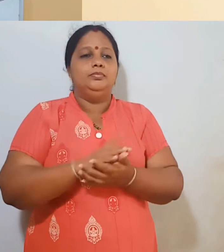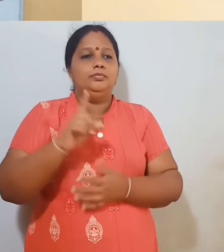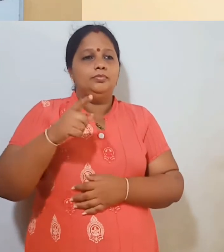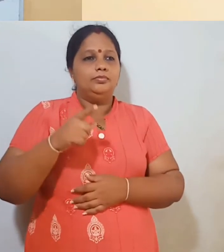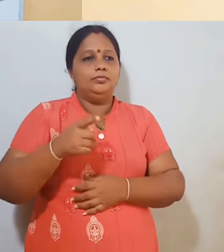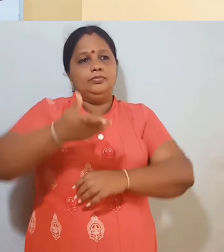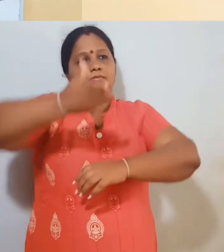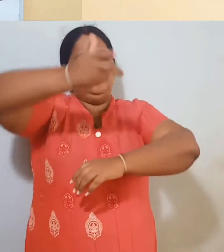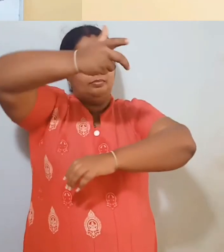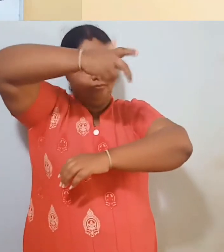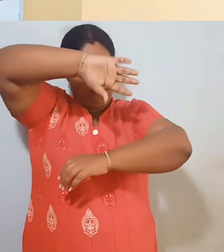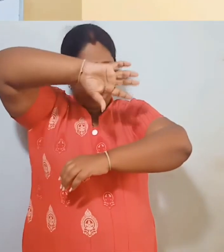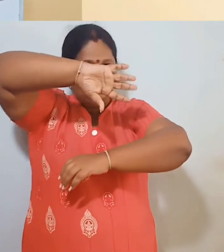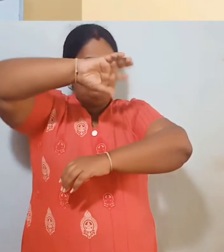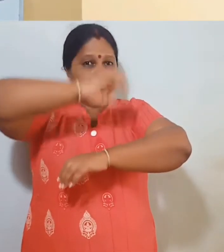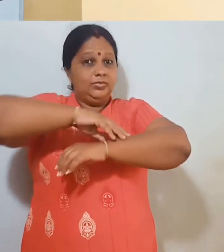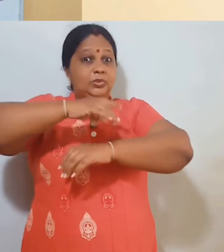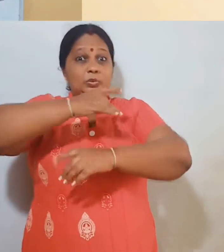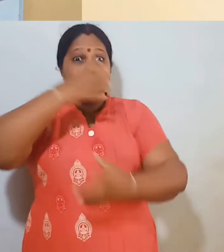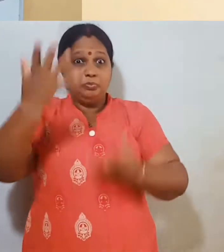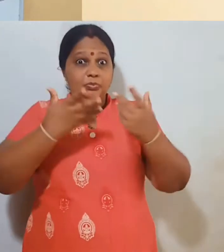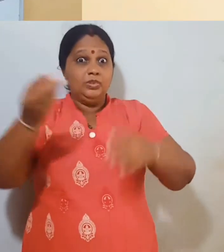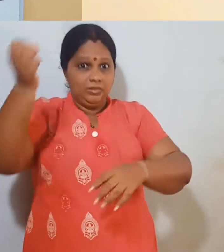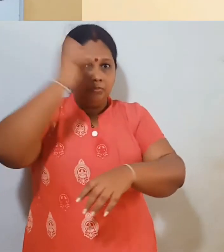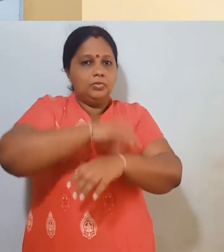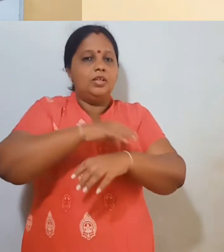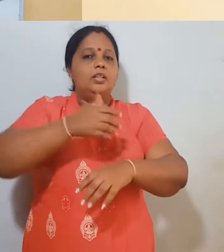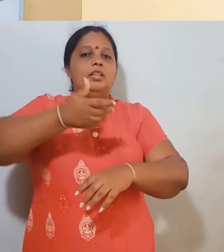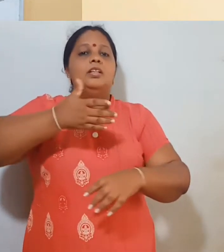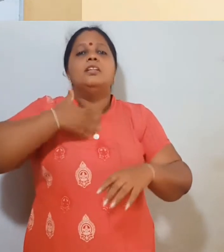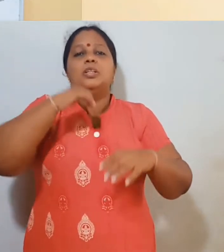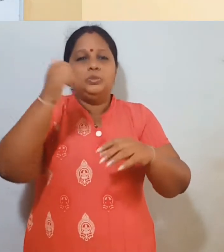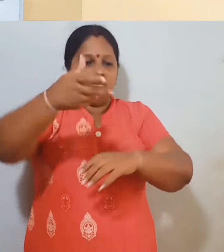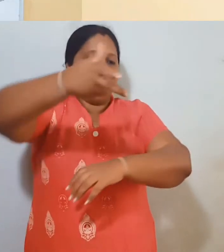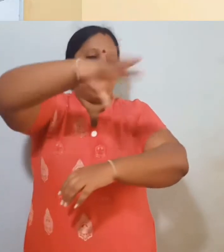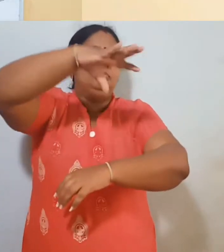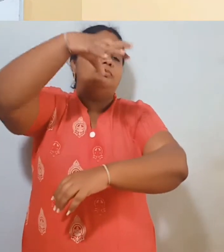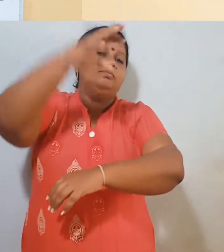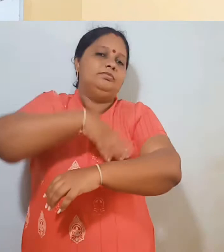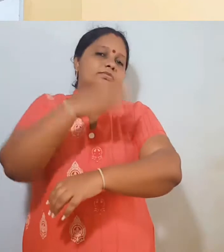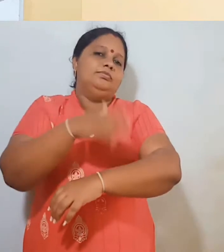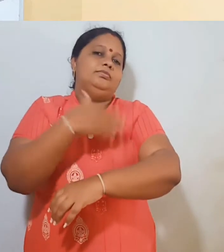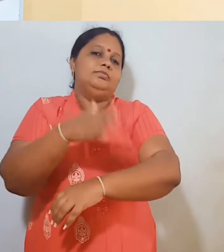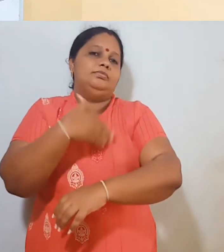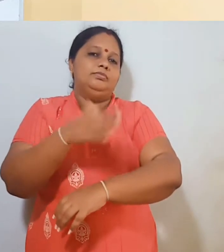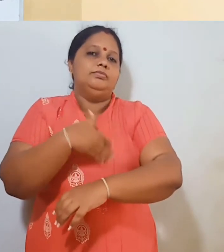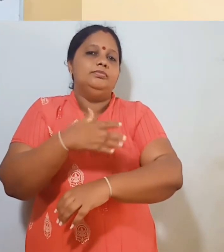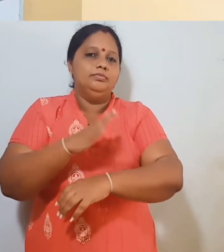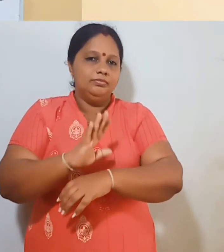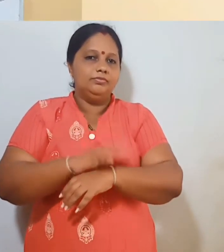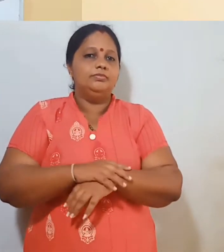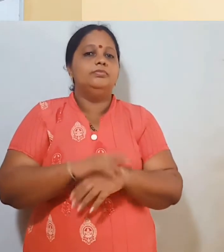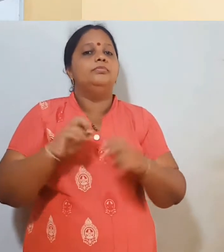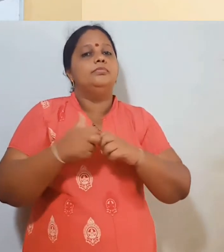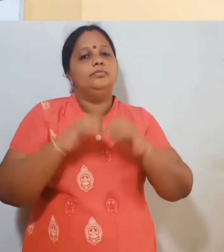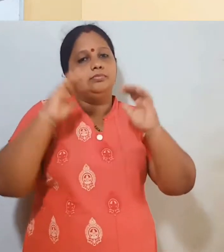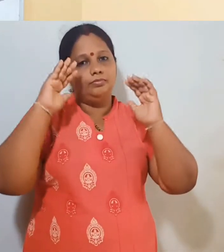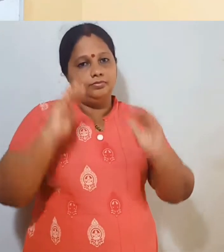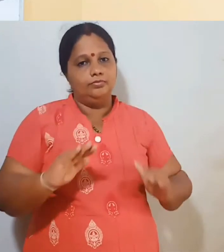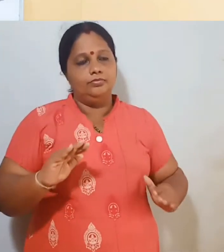நீங்க தொடர்ச்சியாக தண்ணியை விட்டு கொண்டு அங்க சூட்டை குறைச்சு கொண்டு இருப்பீங்களாக இருந்தால் தாக்கம் குறைவாக இருக்கும்.